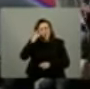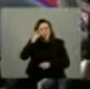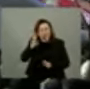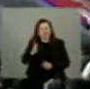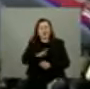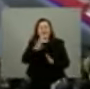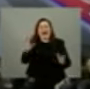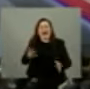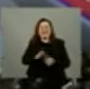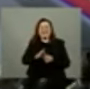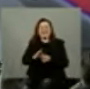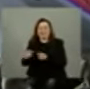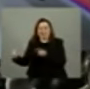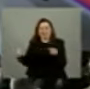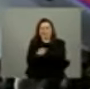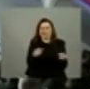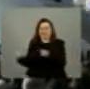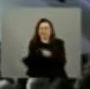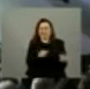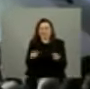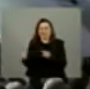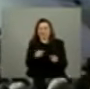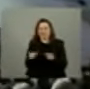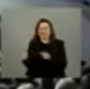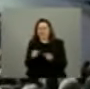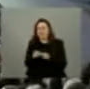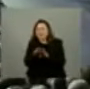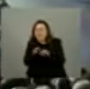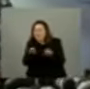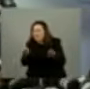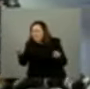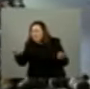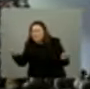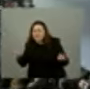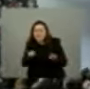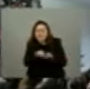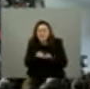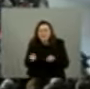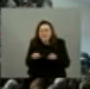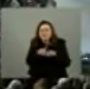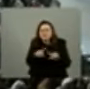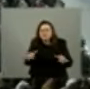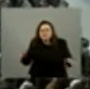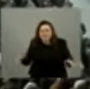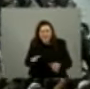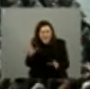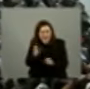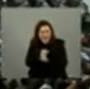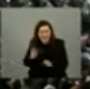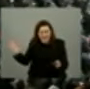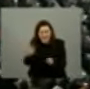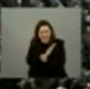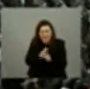μεγάλα ζητήματα της χώρας, το κόμμα της αξιωματικής αντιπολίτευσης δεν μπορεί να χειριστεί ούτε τον εαυτό του.